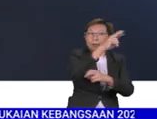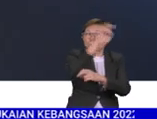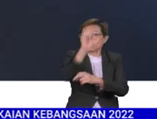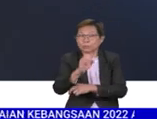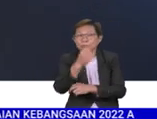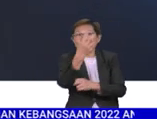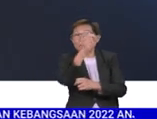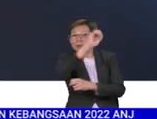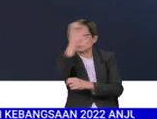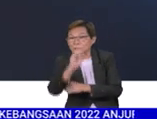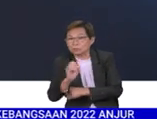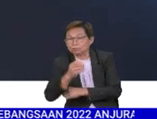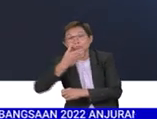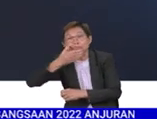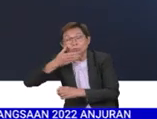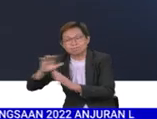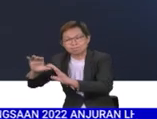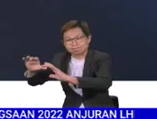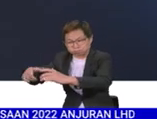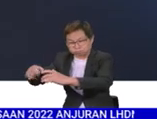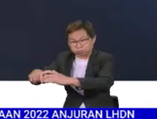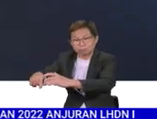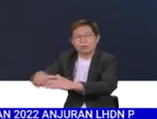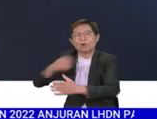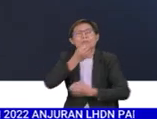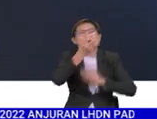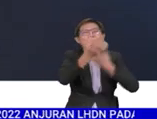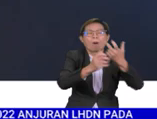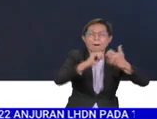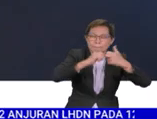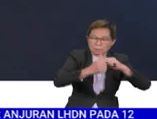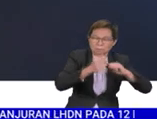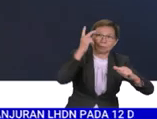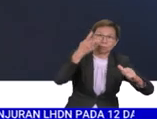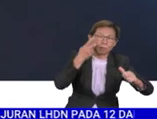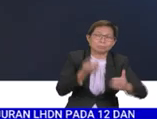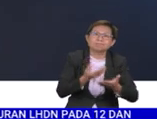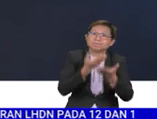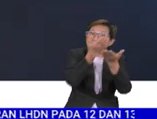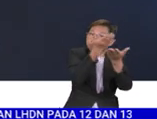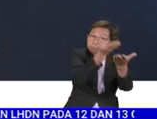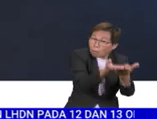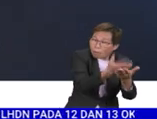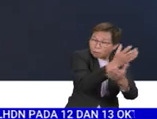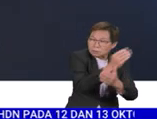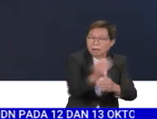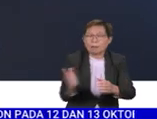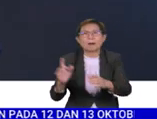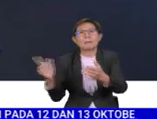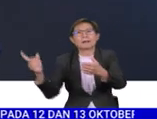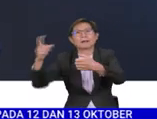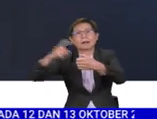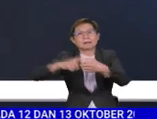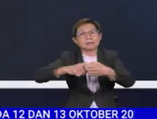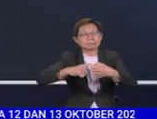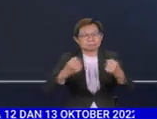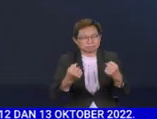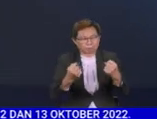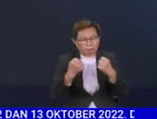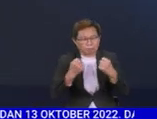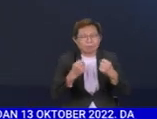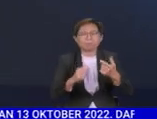anak muda telah menyuarakan tentang isu politik dengan menyentuh aspek